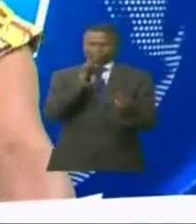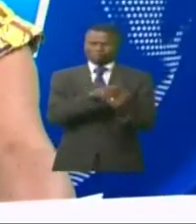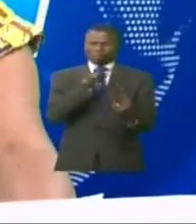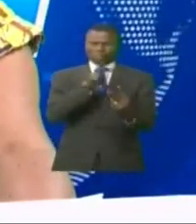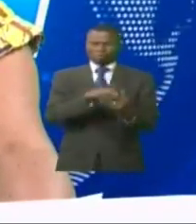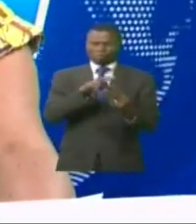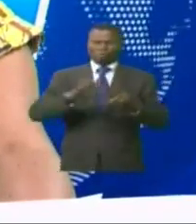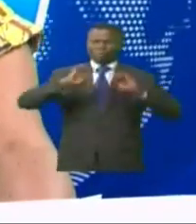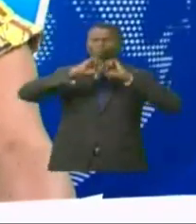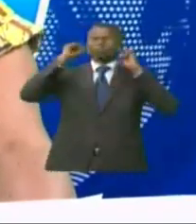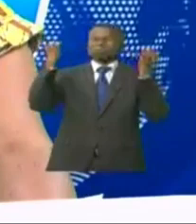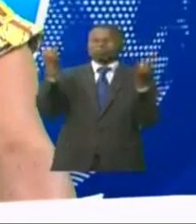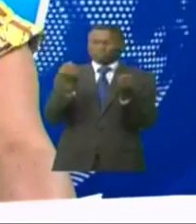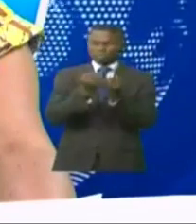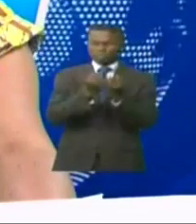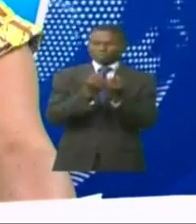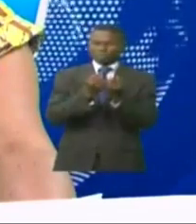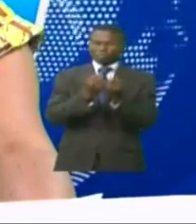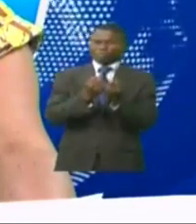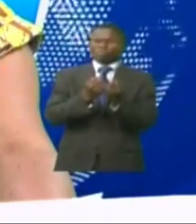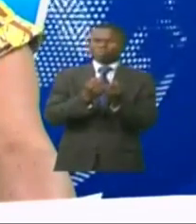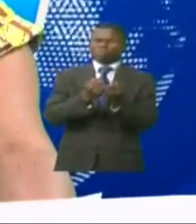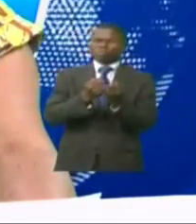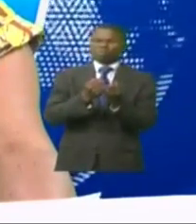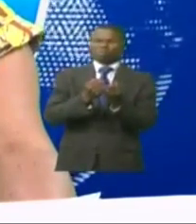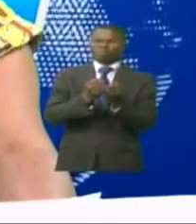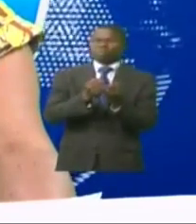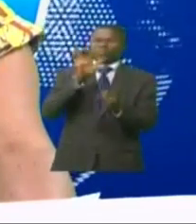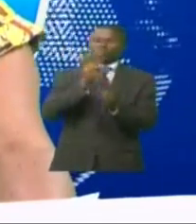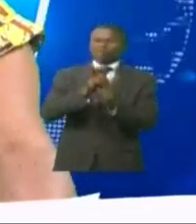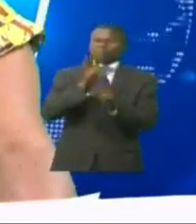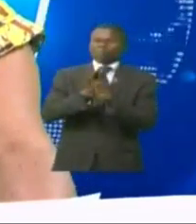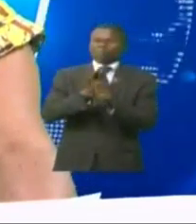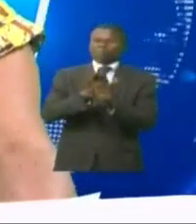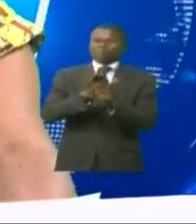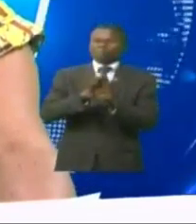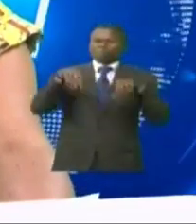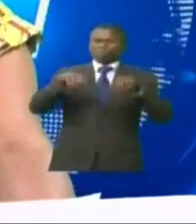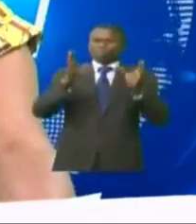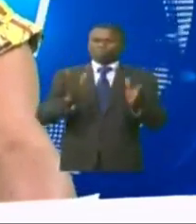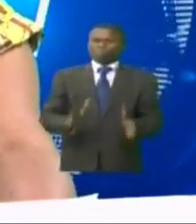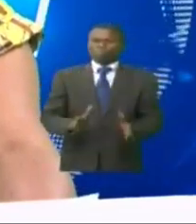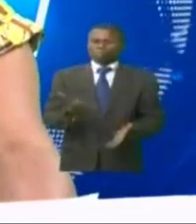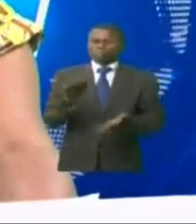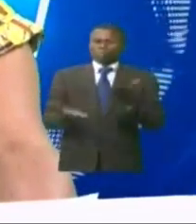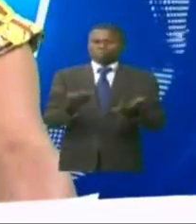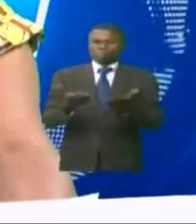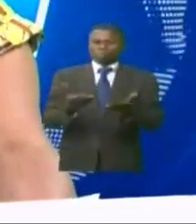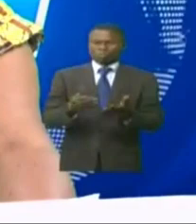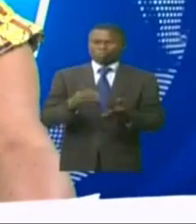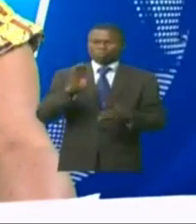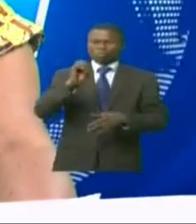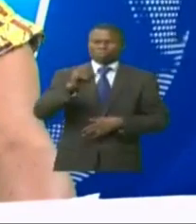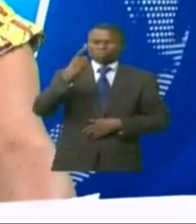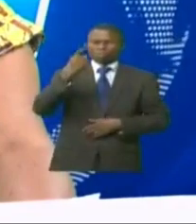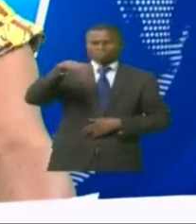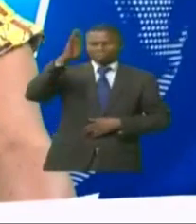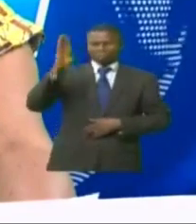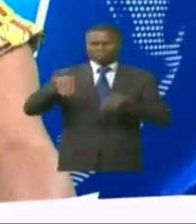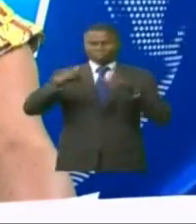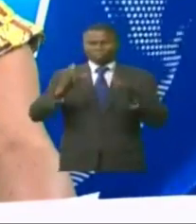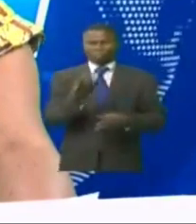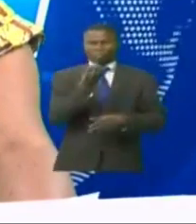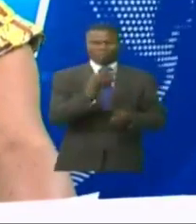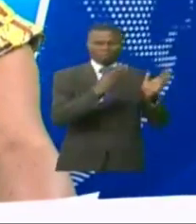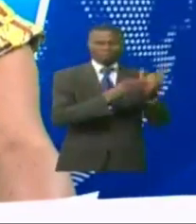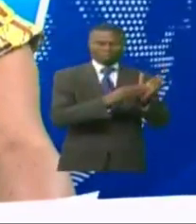aux sociétés à capitaux majoritairement congolais, soit 51% pour les Congolais et